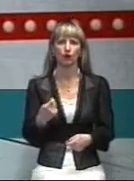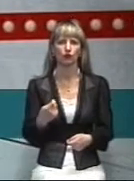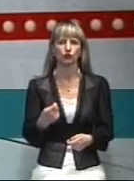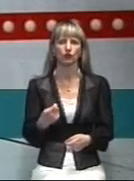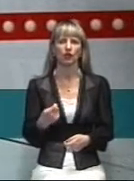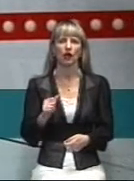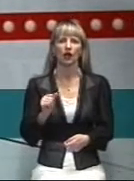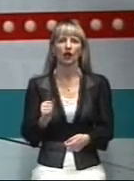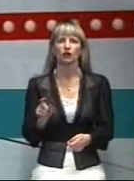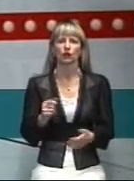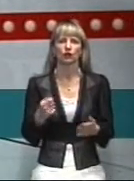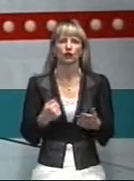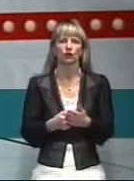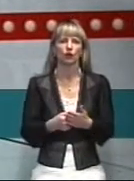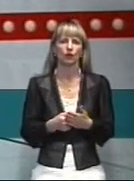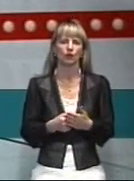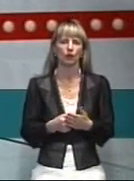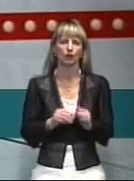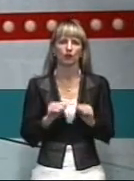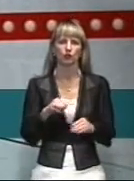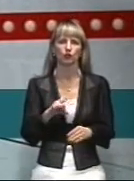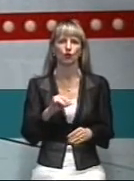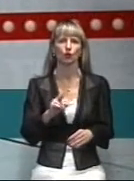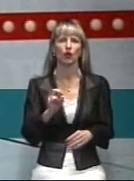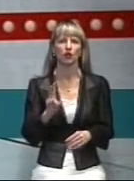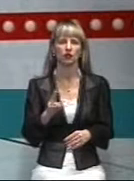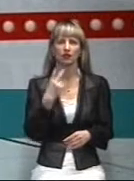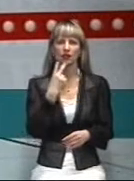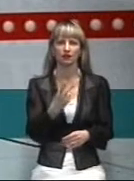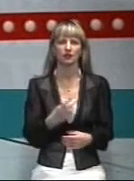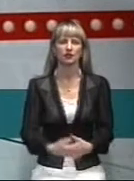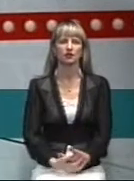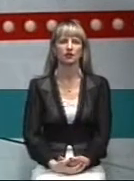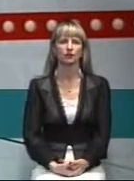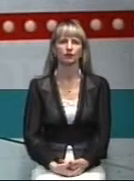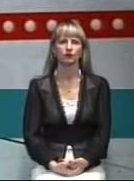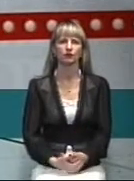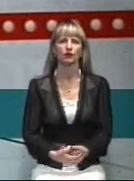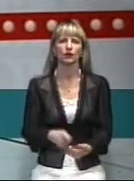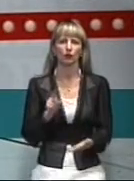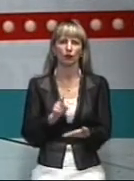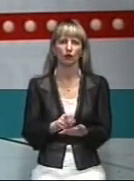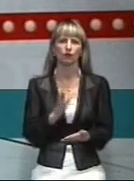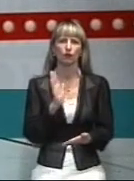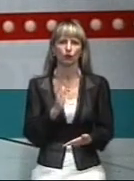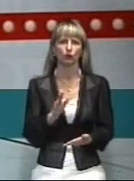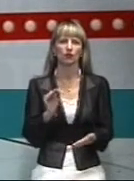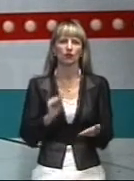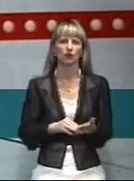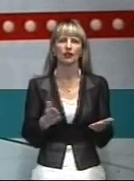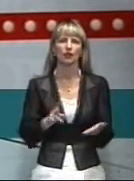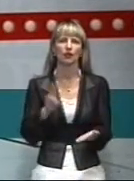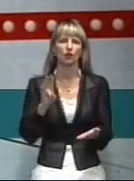А ось щодо приладу TrueCam. Дивіться, чи повинні бути встановлені якісь